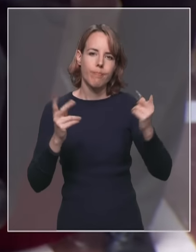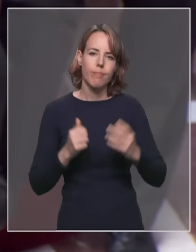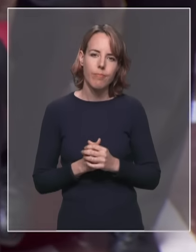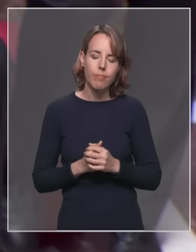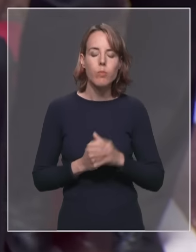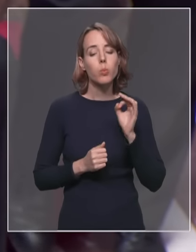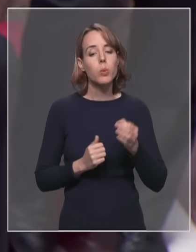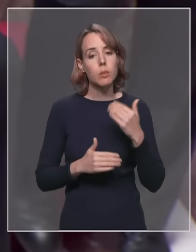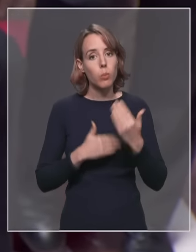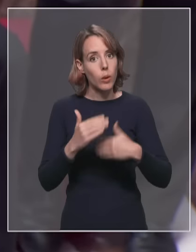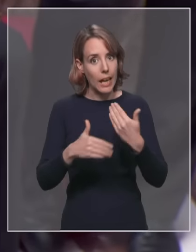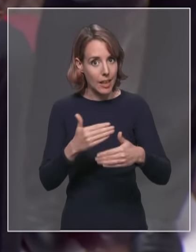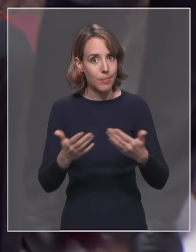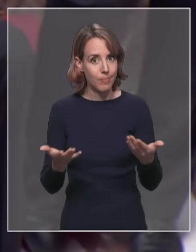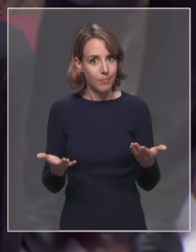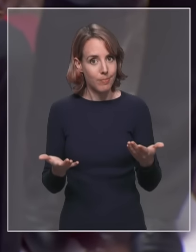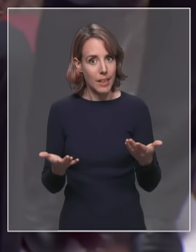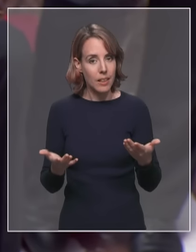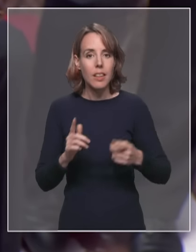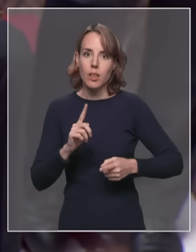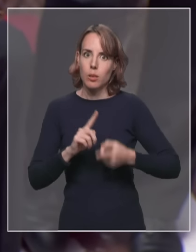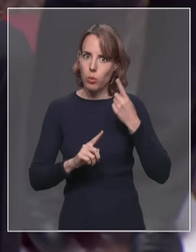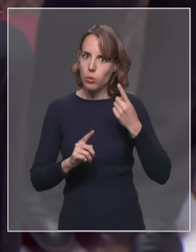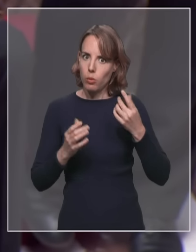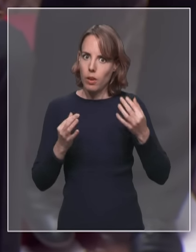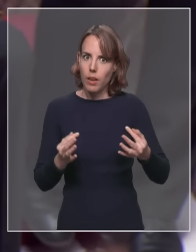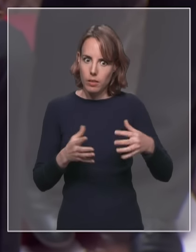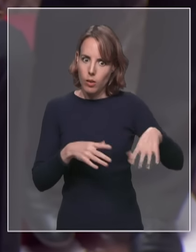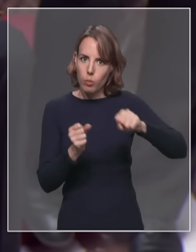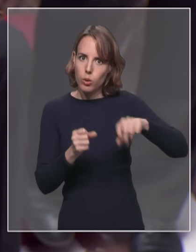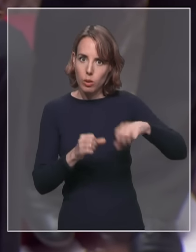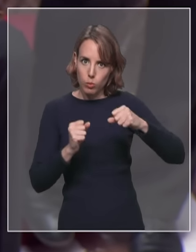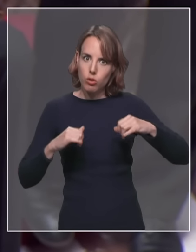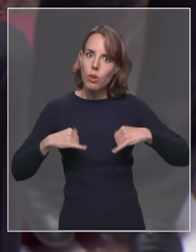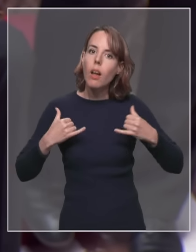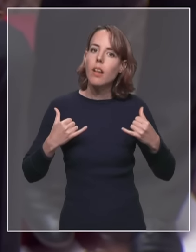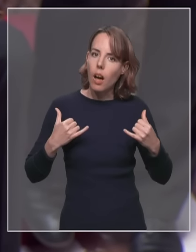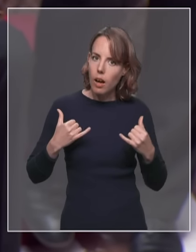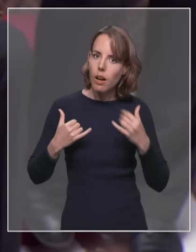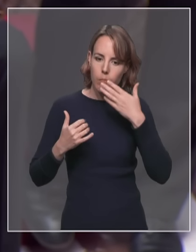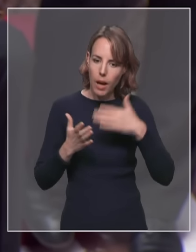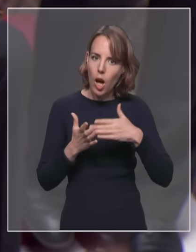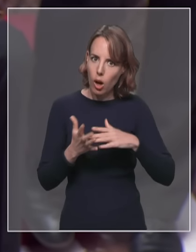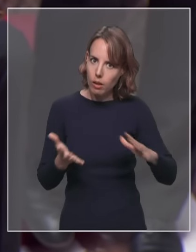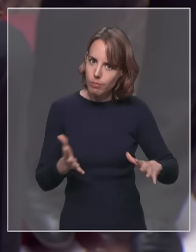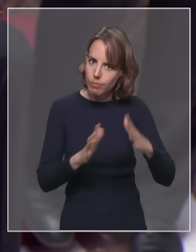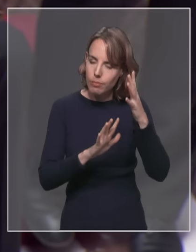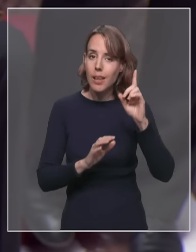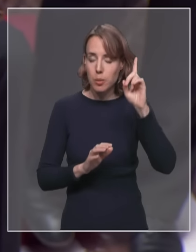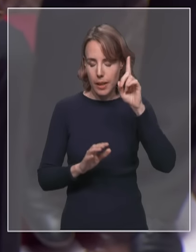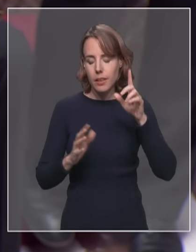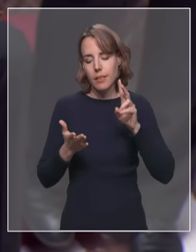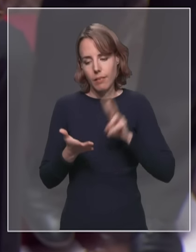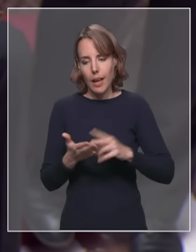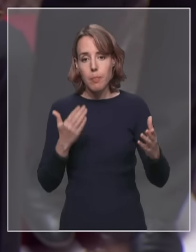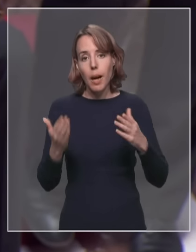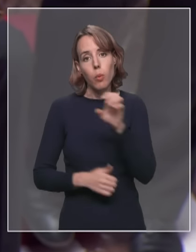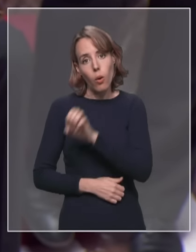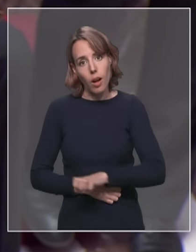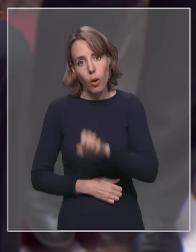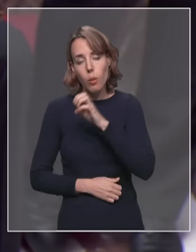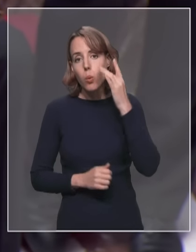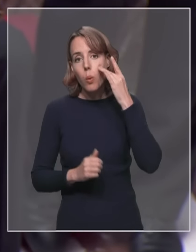été accomplis ces dernières années, qu'il faut quand même rappeler sur le taux d'activité des jeunes, le taux d'activité des jeunes reste en deçà de la moyenne de l'Union européenne et